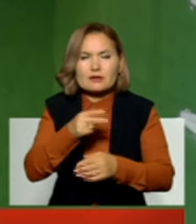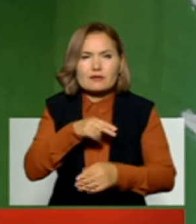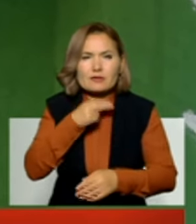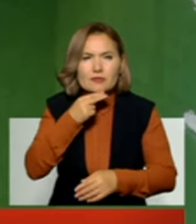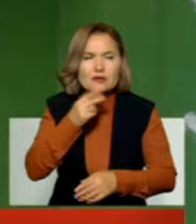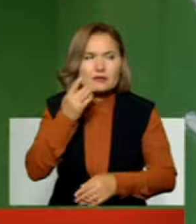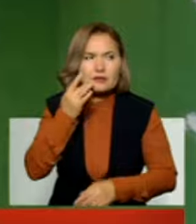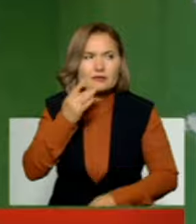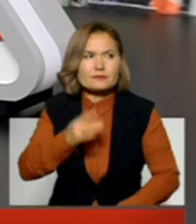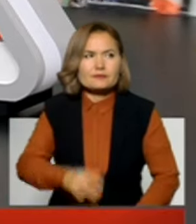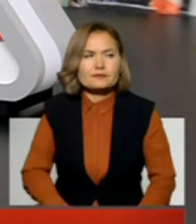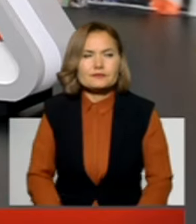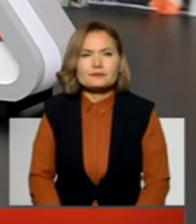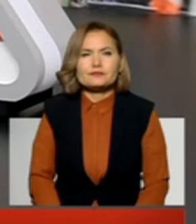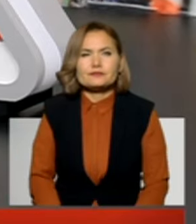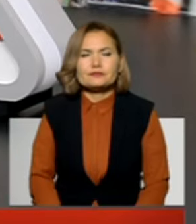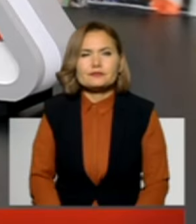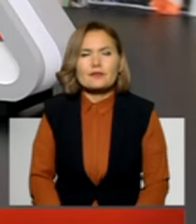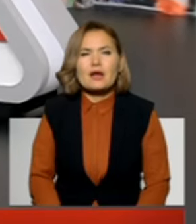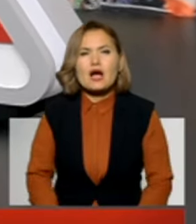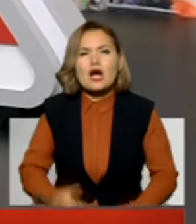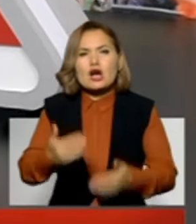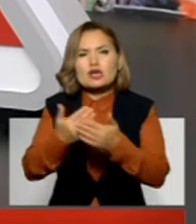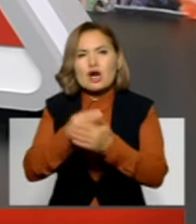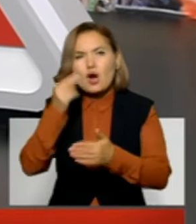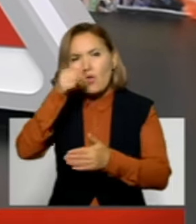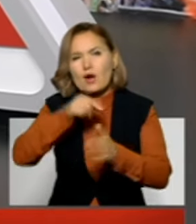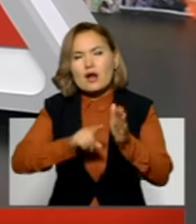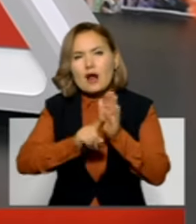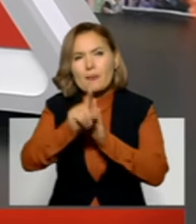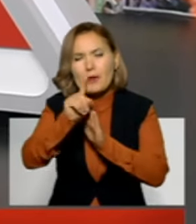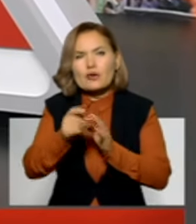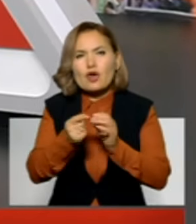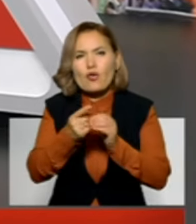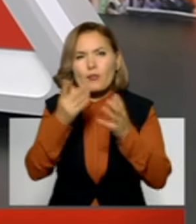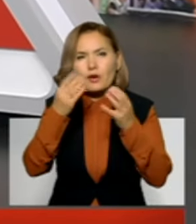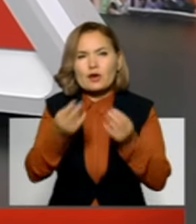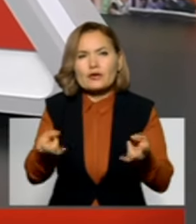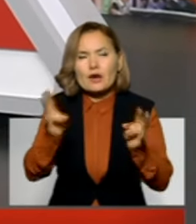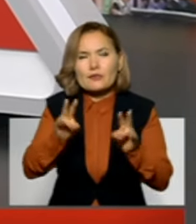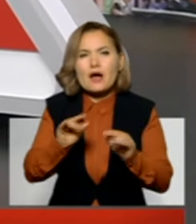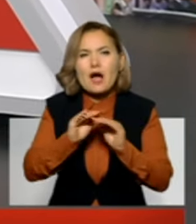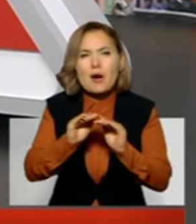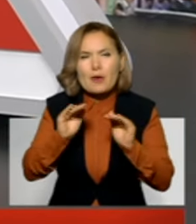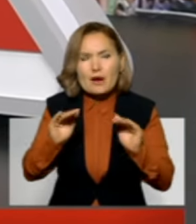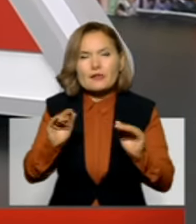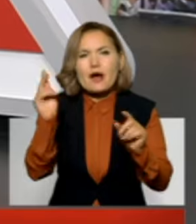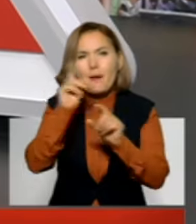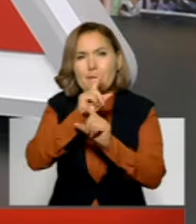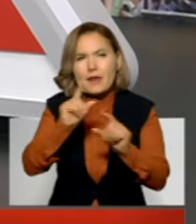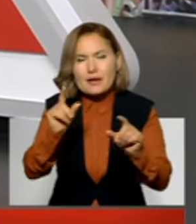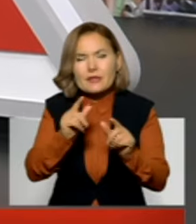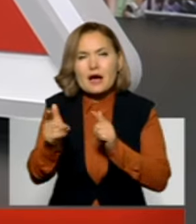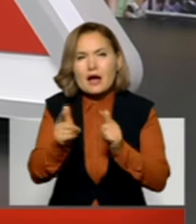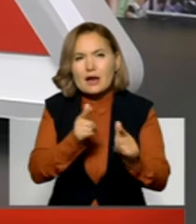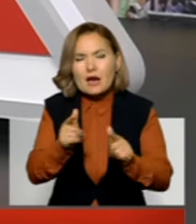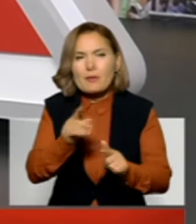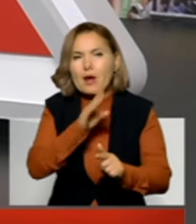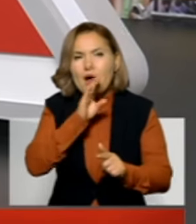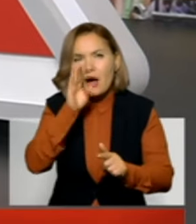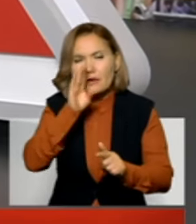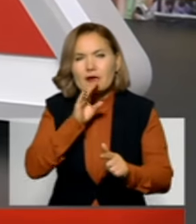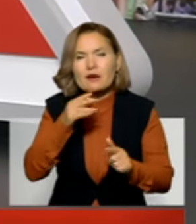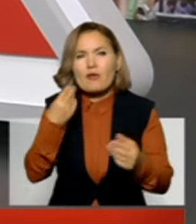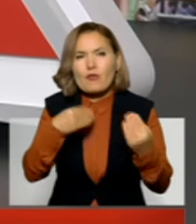Алматы. Жаңа оқу жылының басталуына тура 11 күн қалды. Баладан бұрын мектепке әзірлікті атана қызу